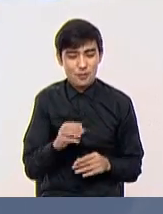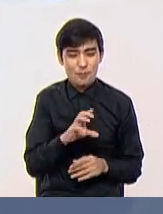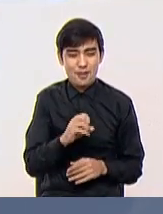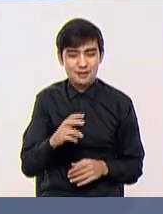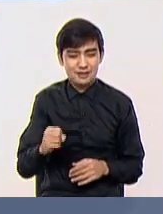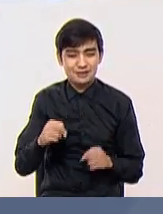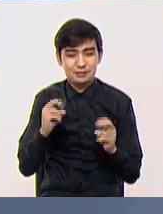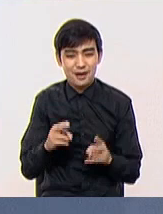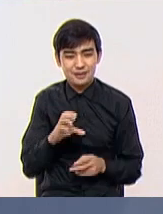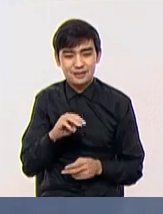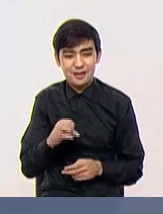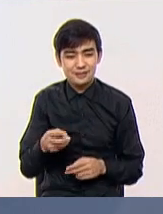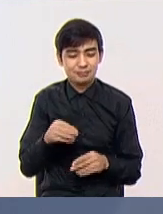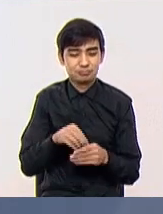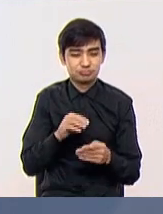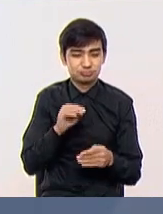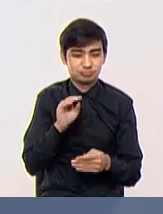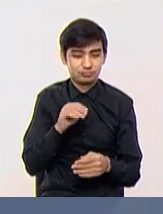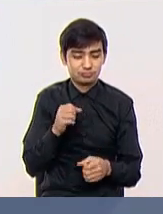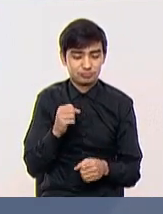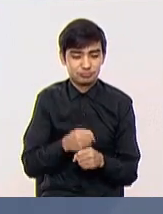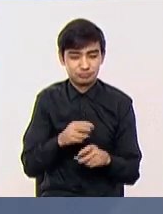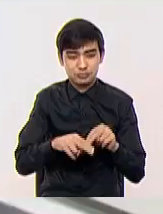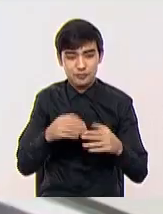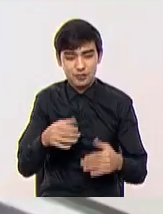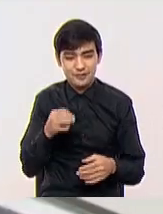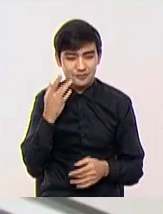базалық станциялардың жұмысын да жиі қадағалап келеді.